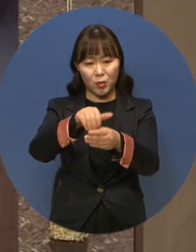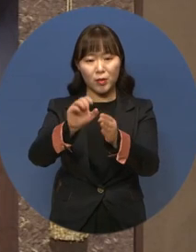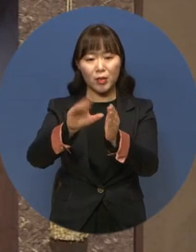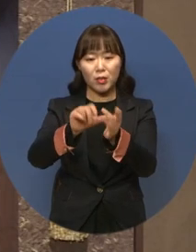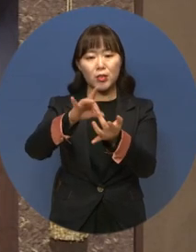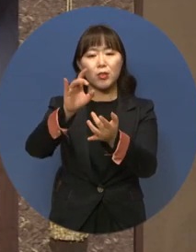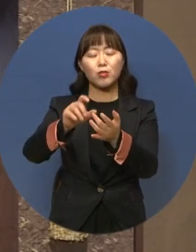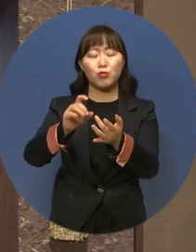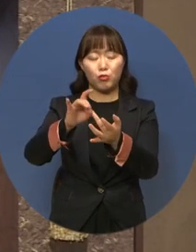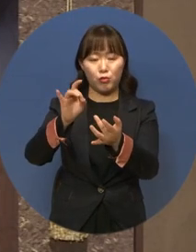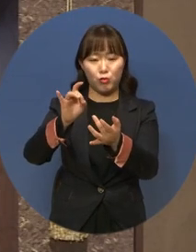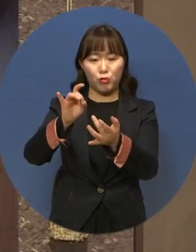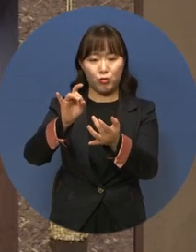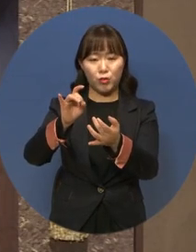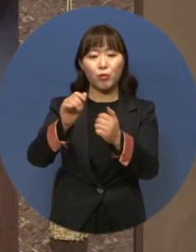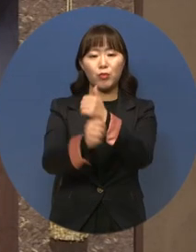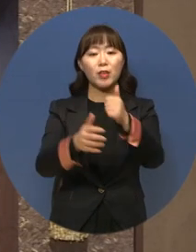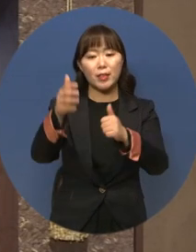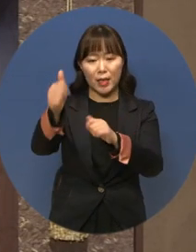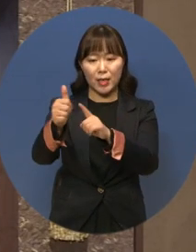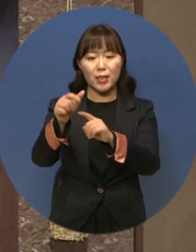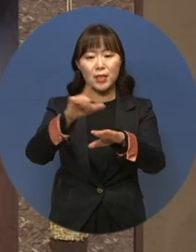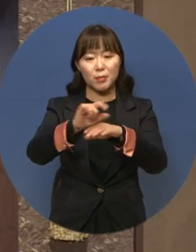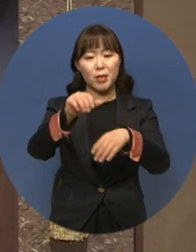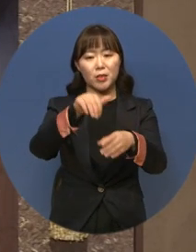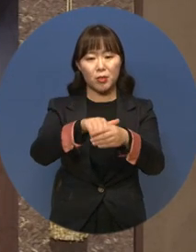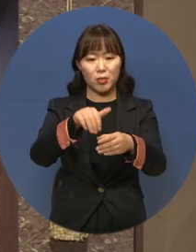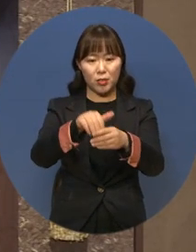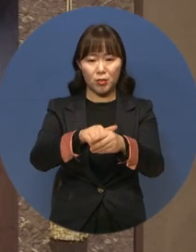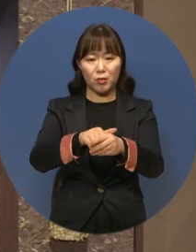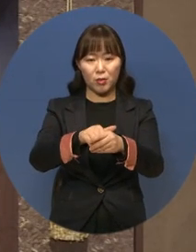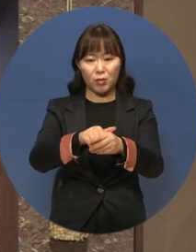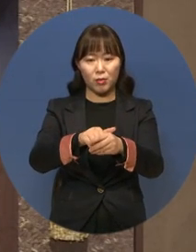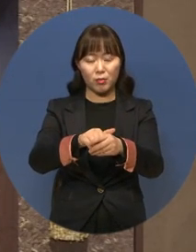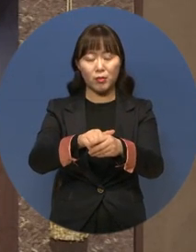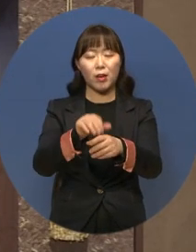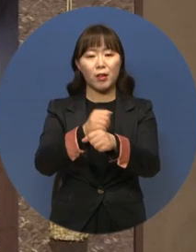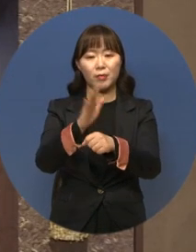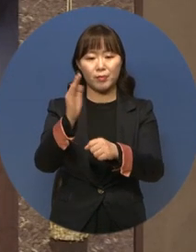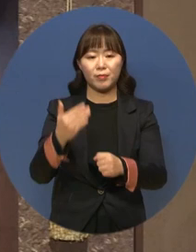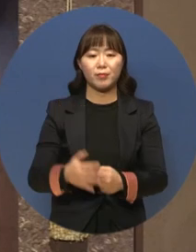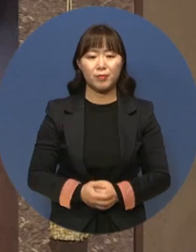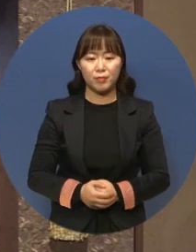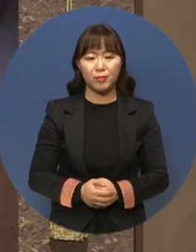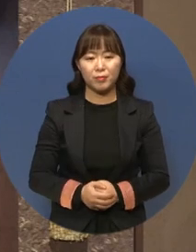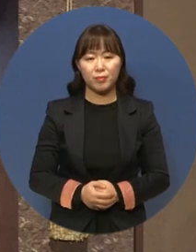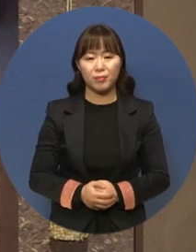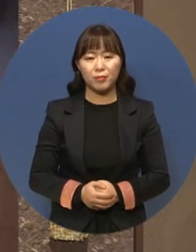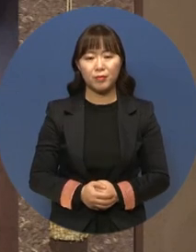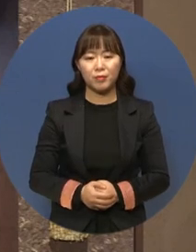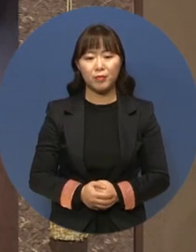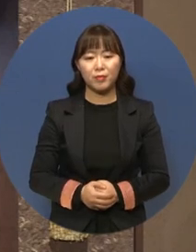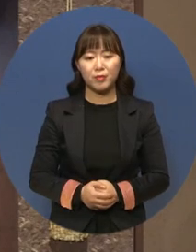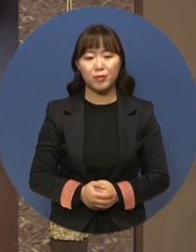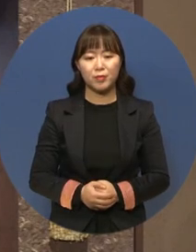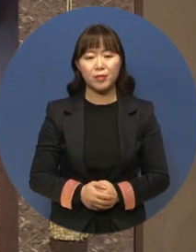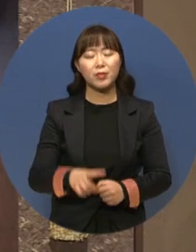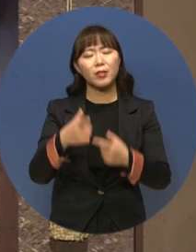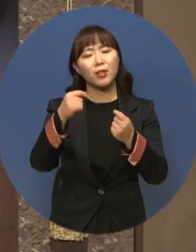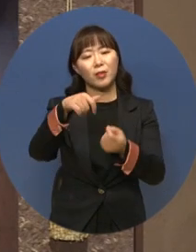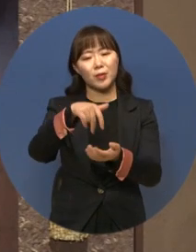지방선거는 선출직 위원장이 예. 지방선거를 치르게 됩니다. 이제 그런